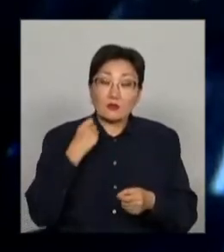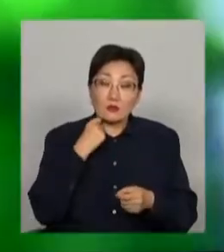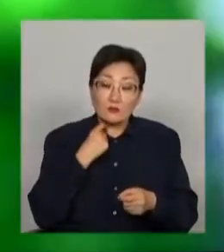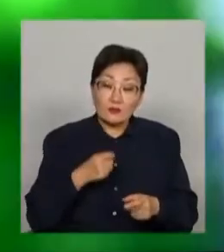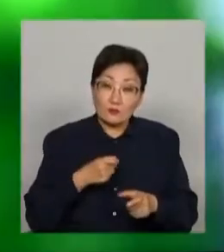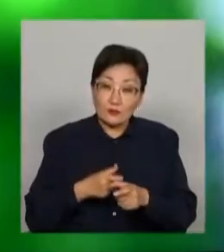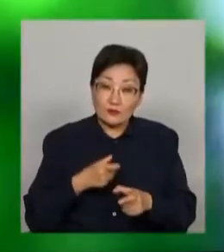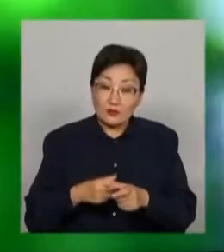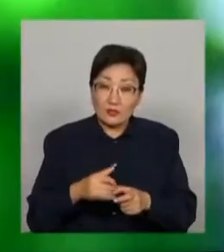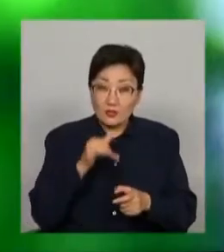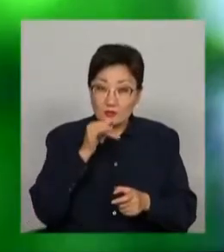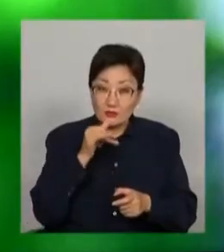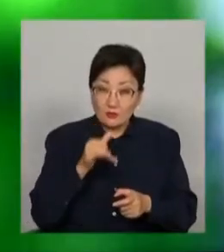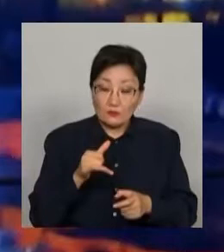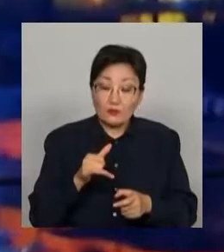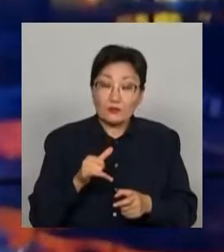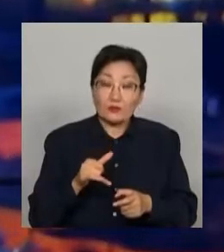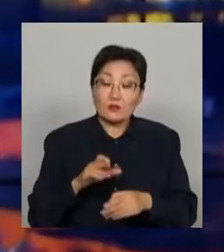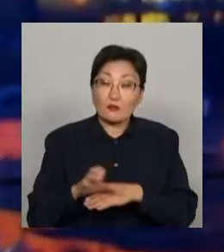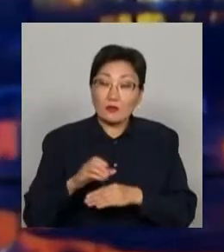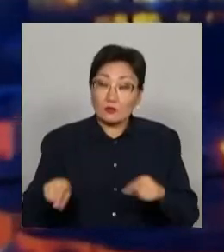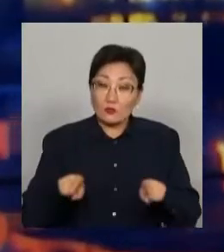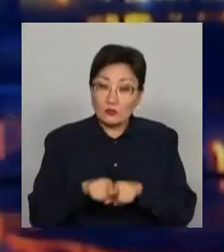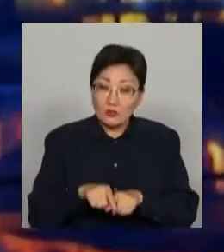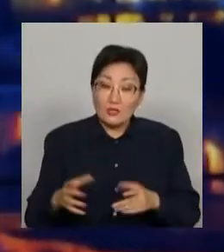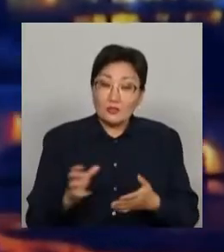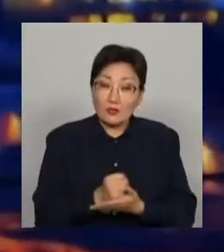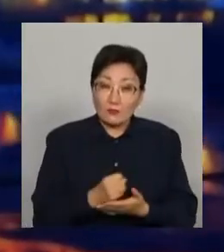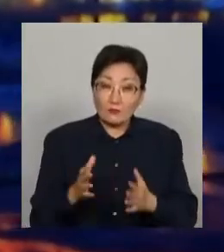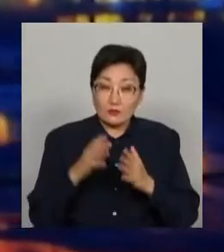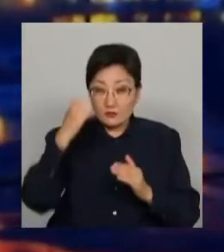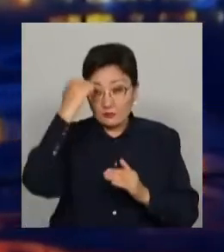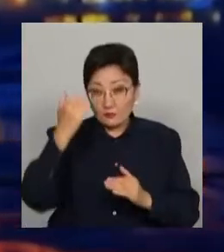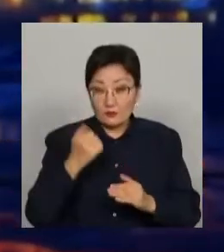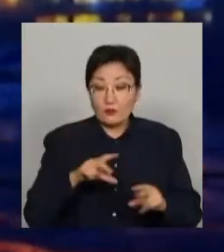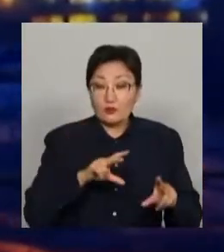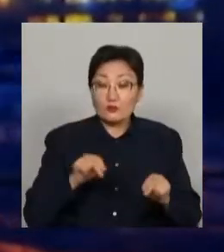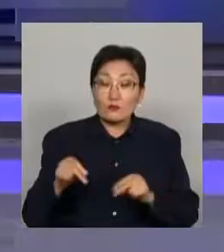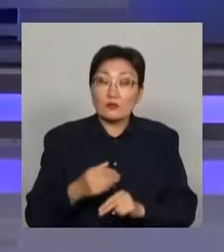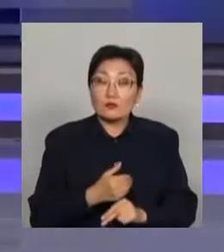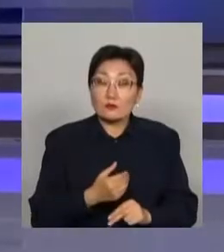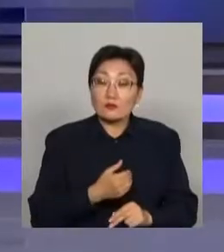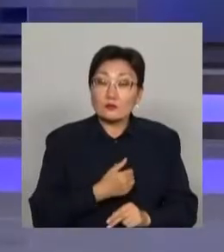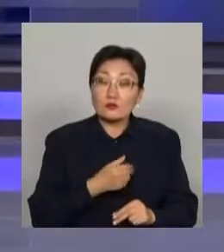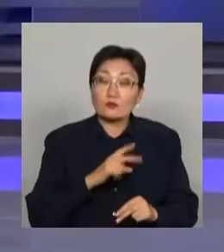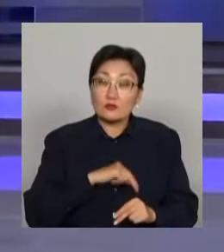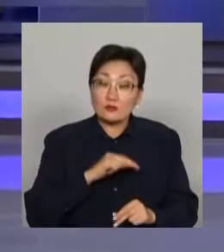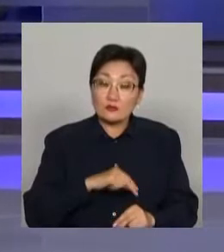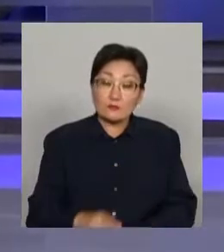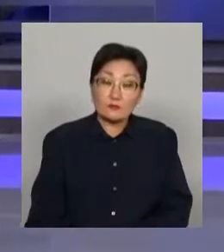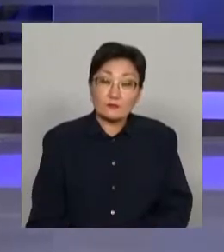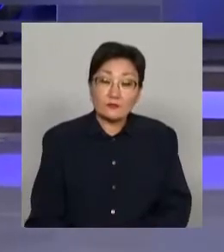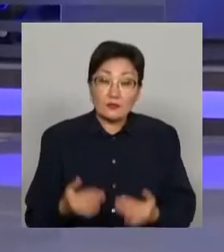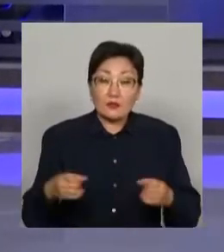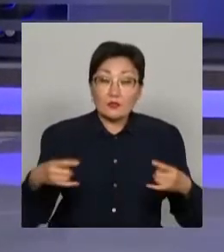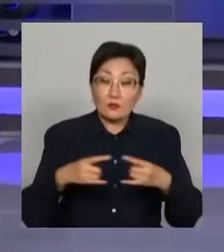алкоголь мен темек өнімдерін сөйтіп анықтаймыз. Көп-көп рахмет, алтын уақытыңызды бөліп келгеніңізге алғыс айтамыз. Қымбатты көрермен, Алматы арнасының